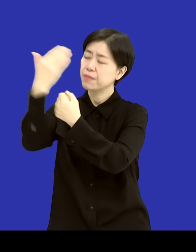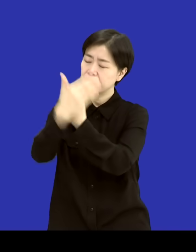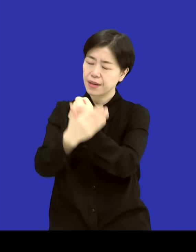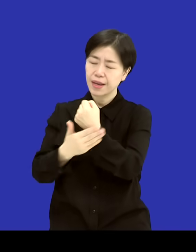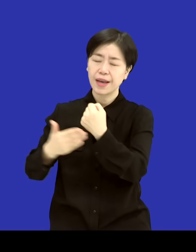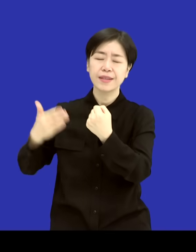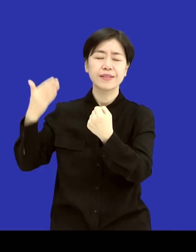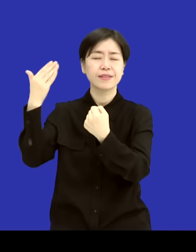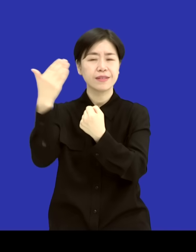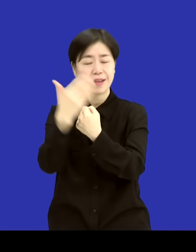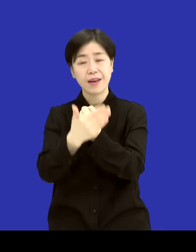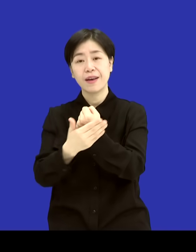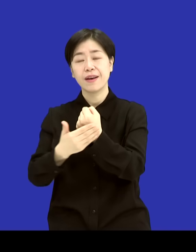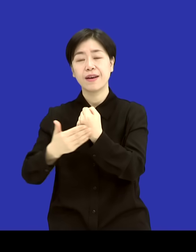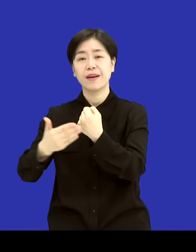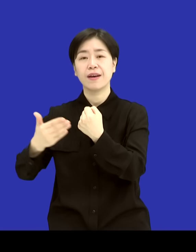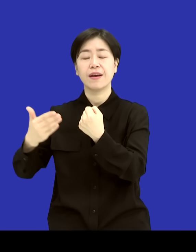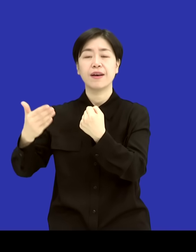하나님의